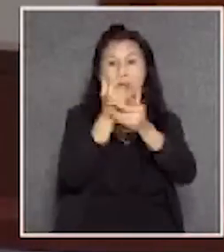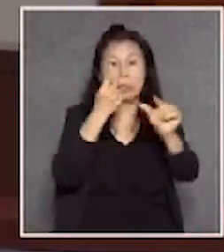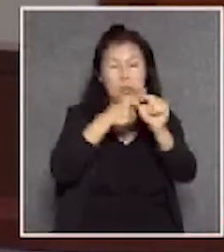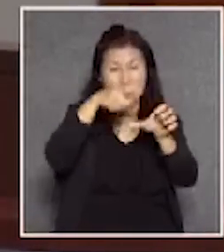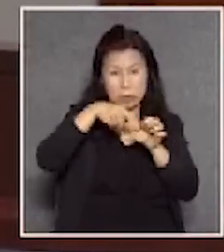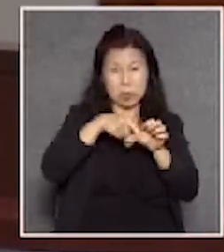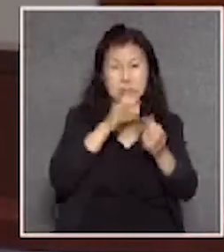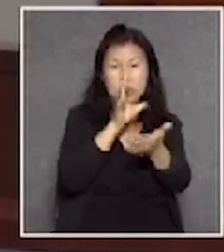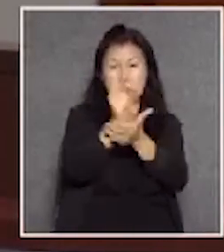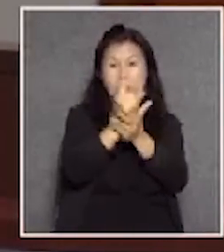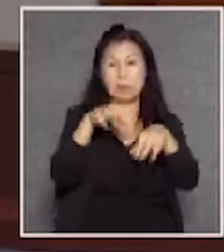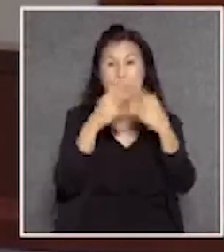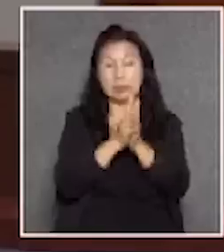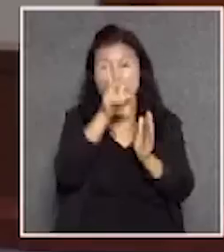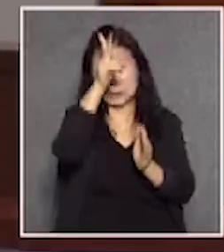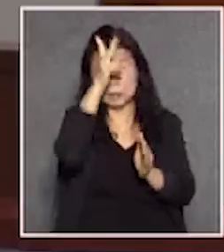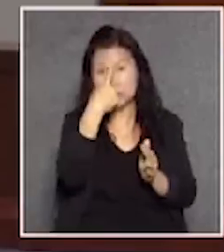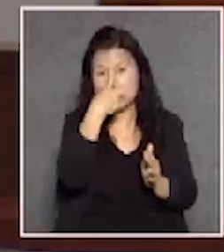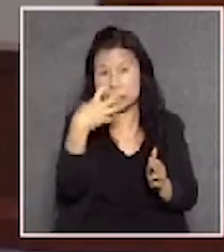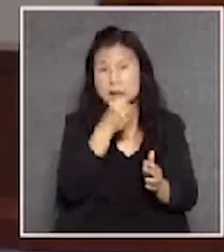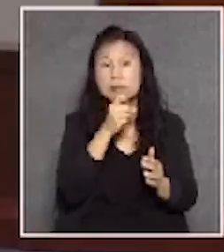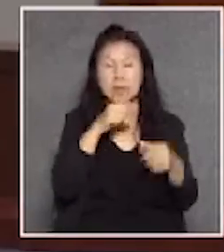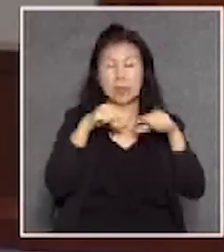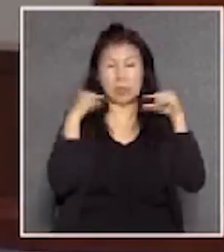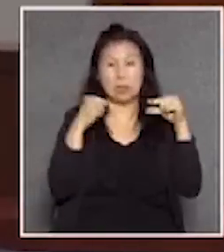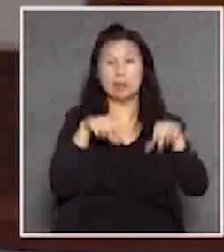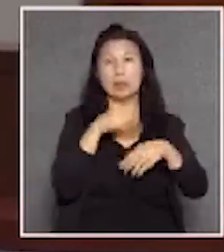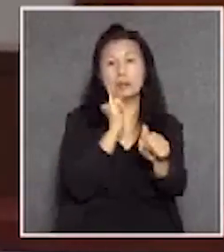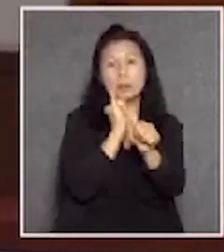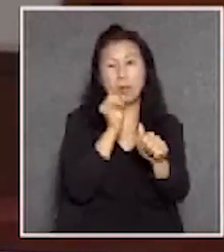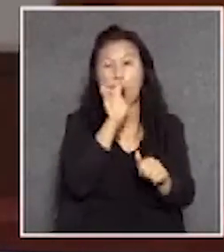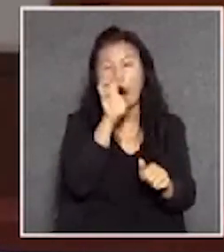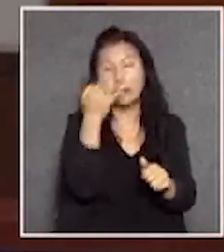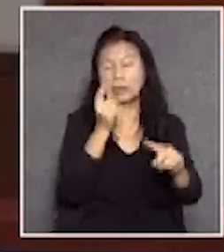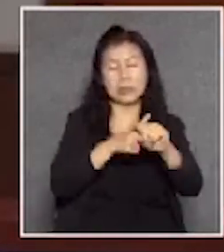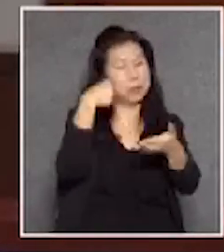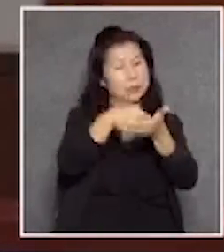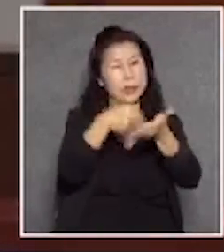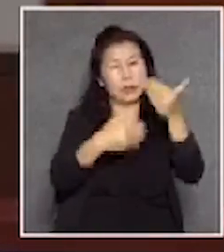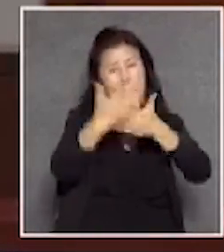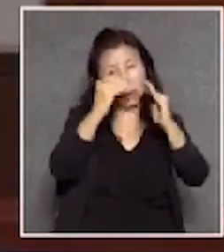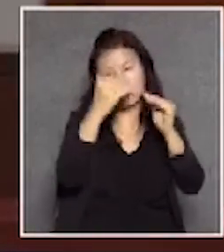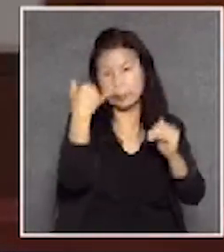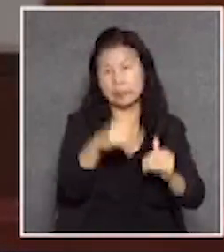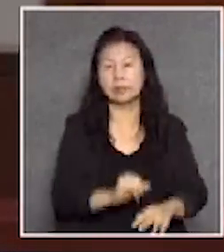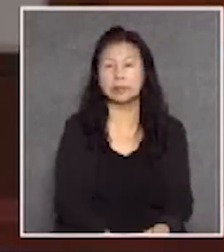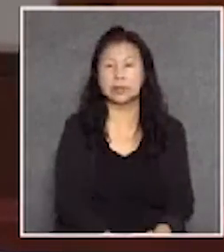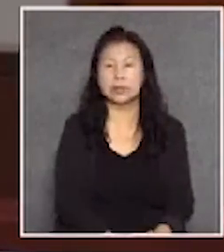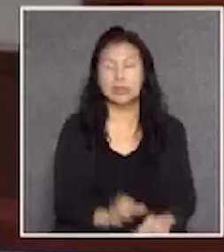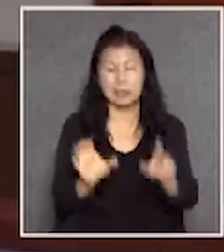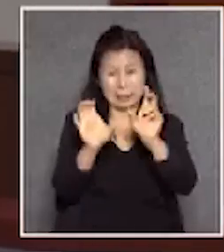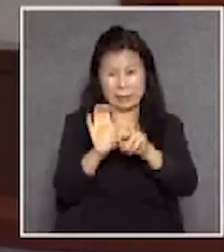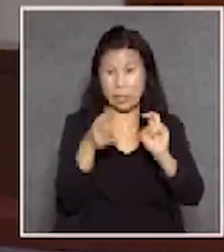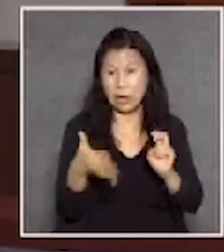專業人士都要向特首，當時的特首曾蔭權抱怨無法置業，這個所謂大浪西